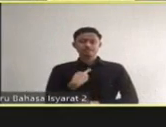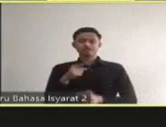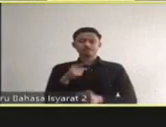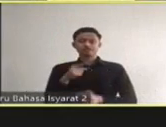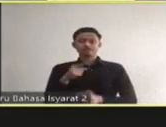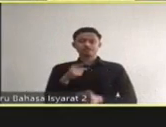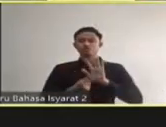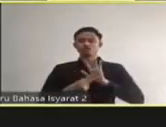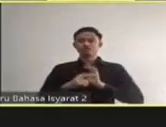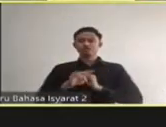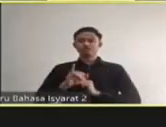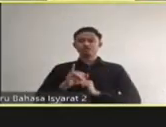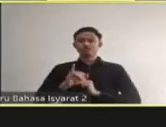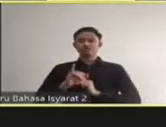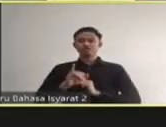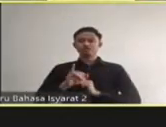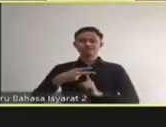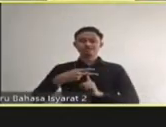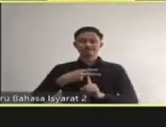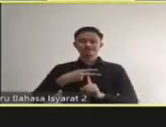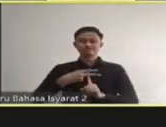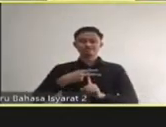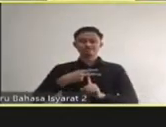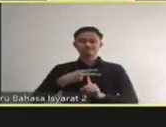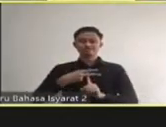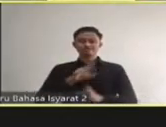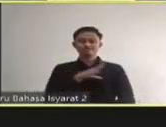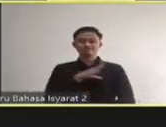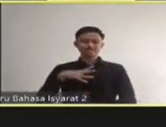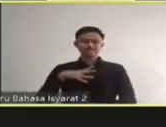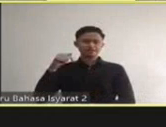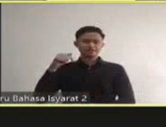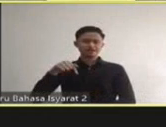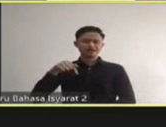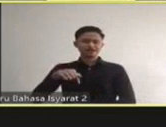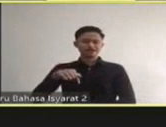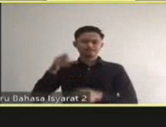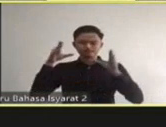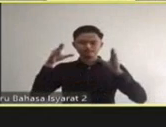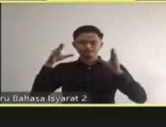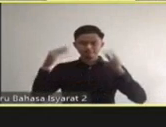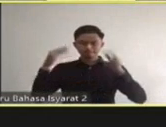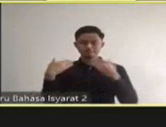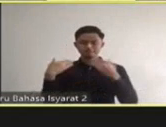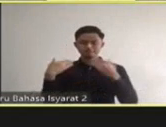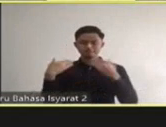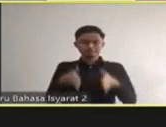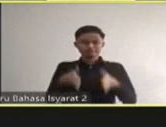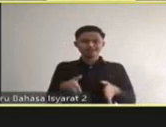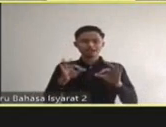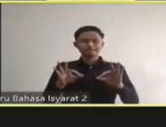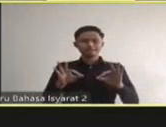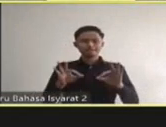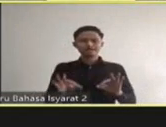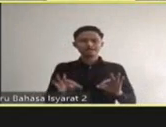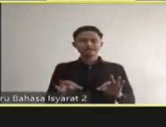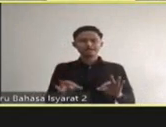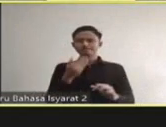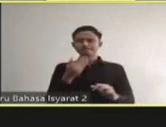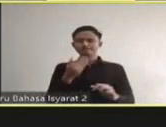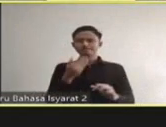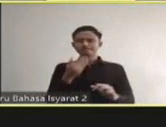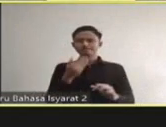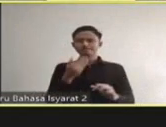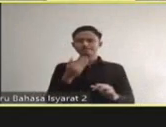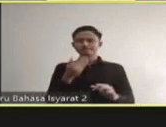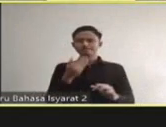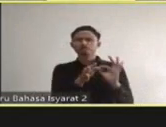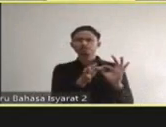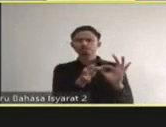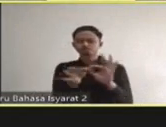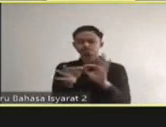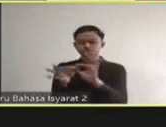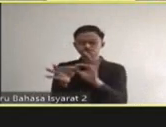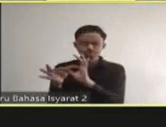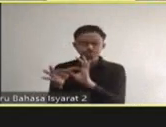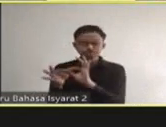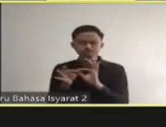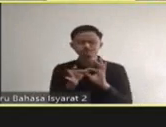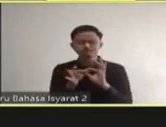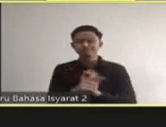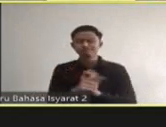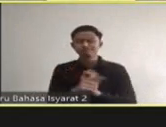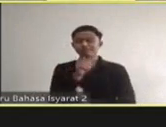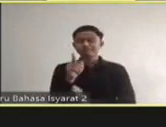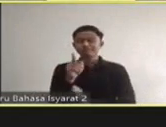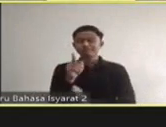ini, terutama di bidang pendidikan, itu bekerja sama erat, dan sampai dengan per hari ini kita masih